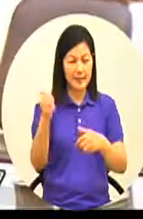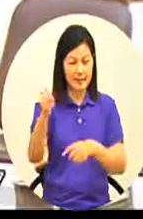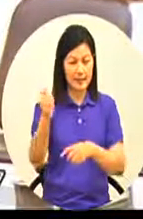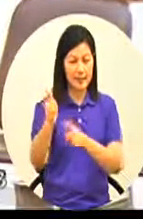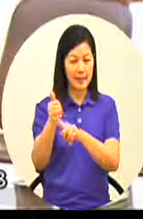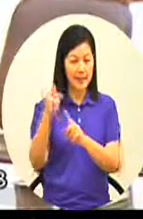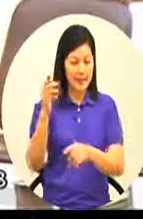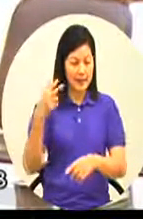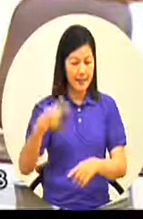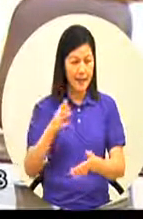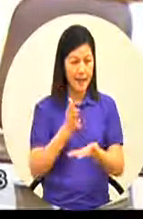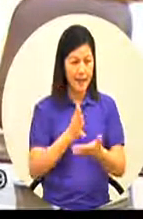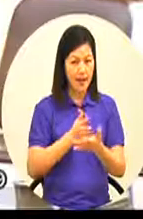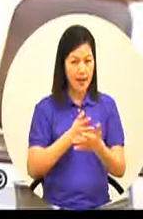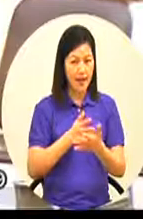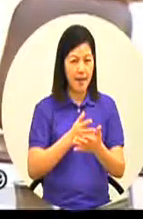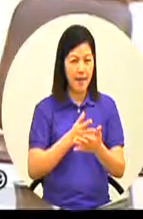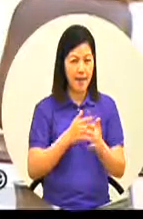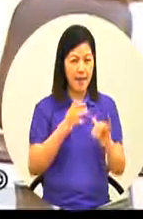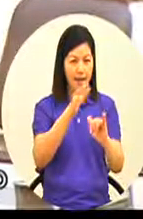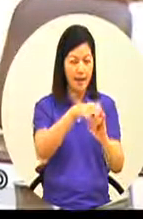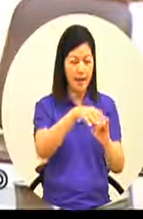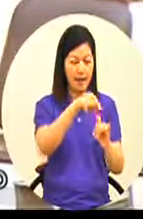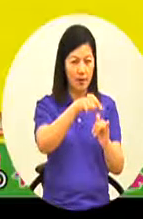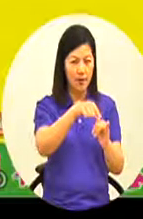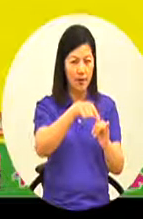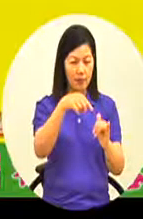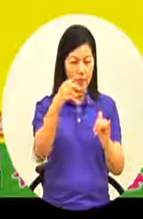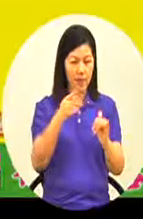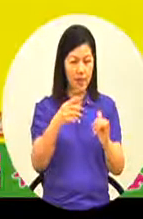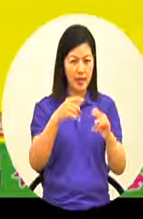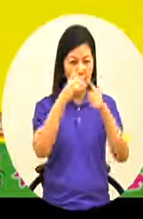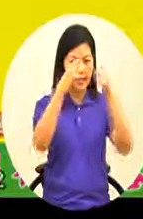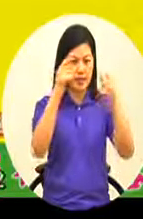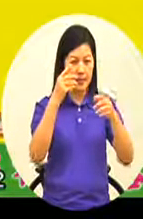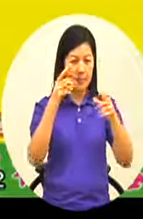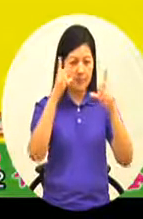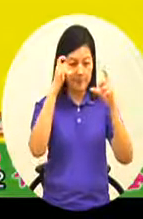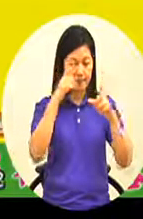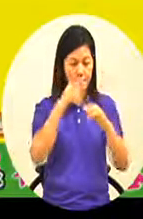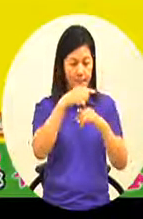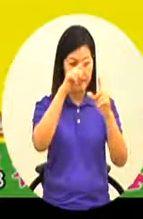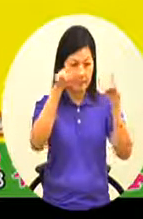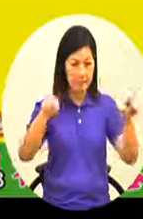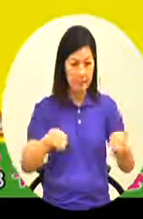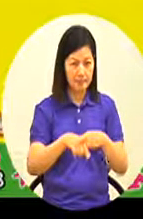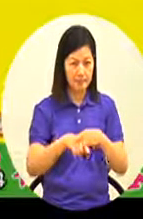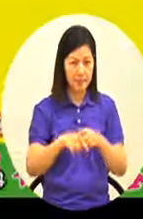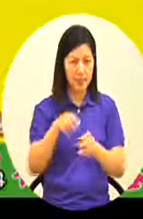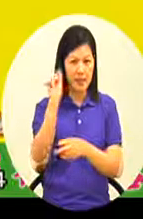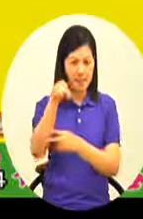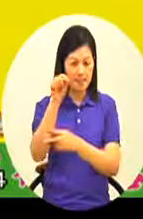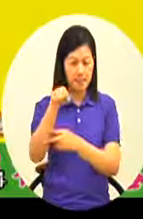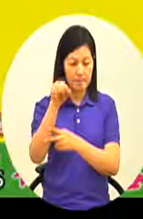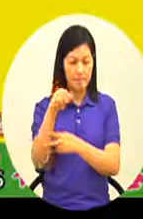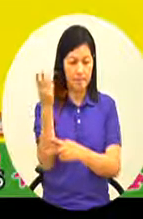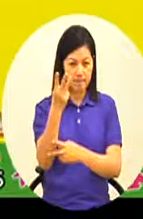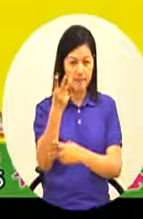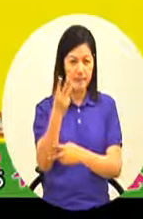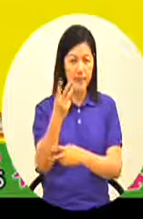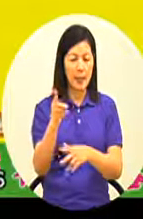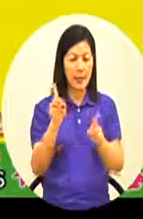讲，在临位及移向行三鞠躬礼的时候，我们陪祭者，